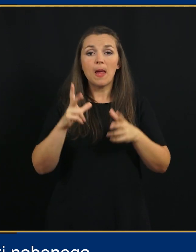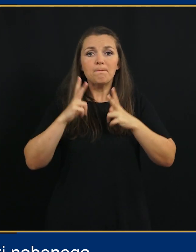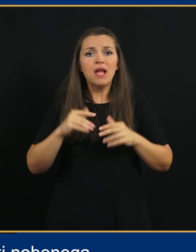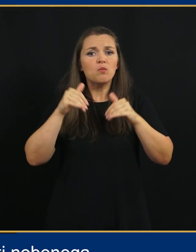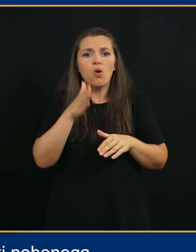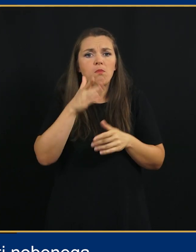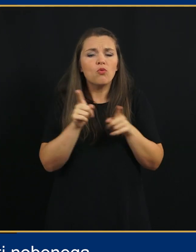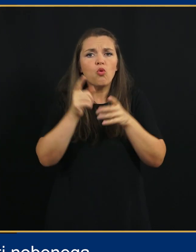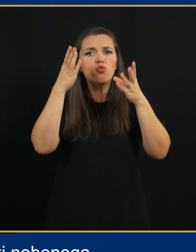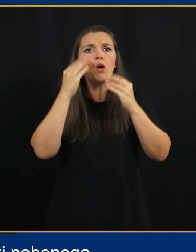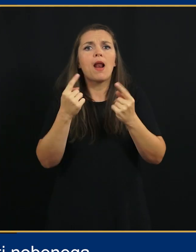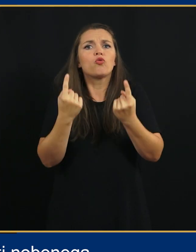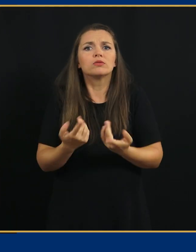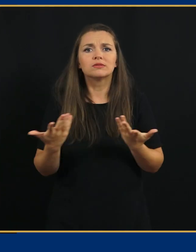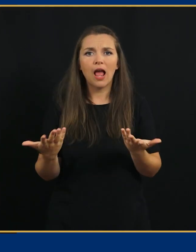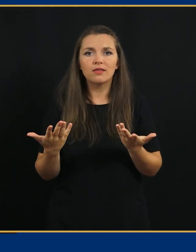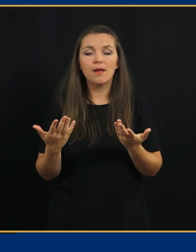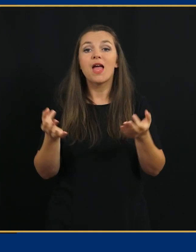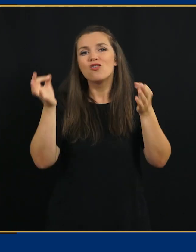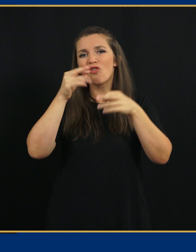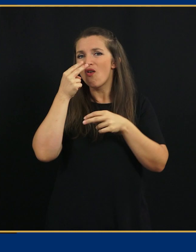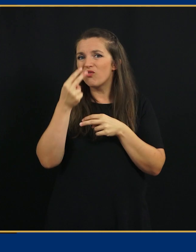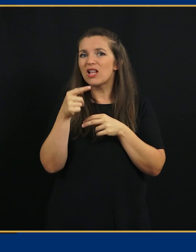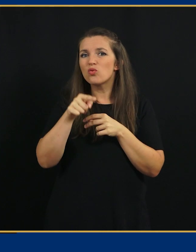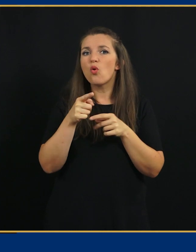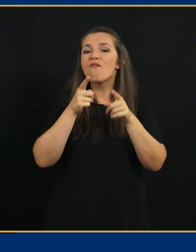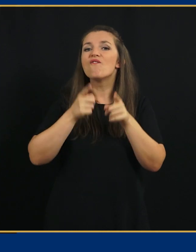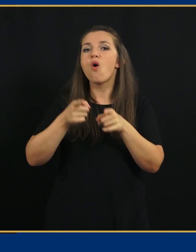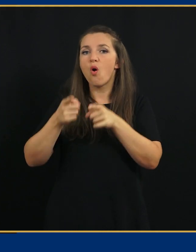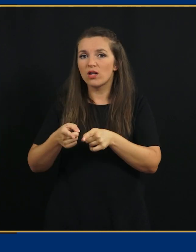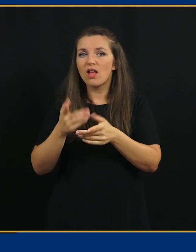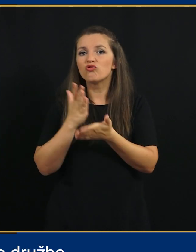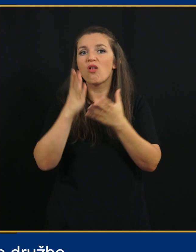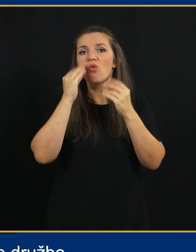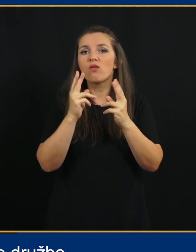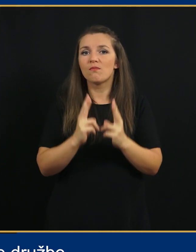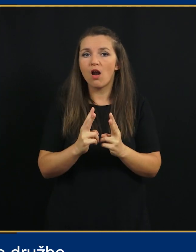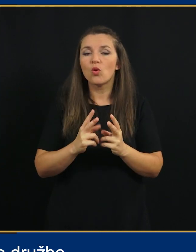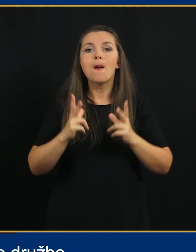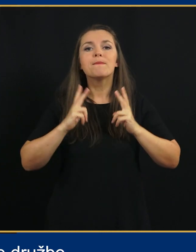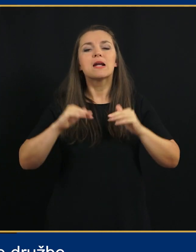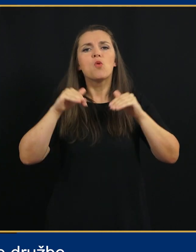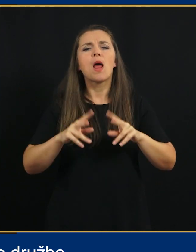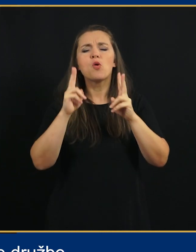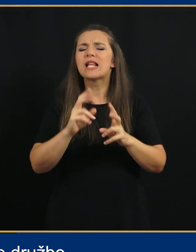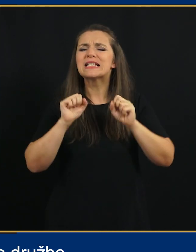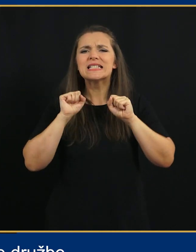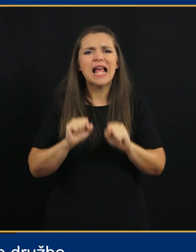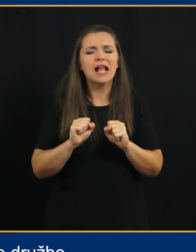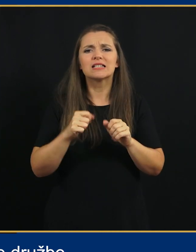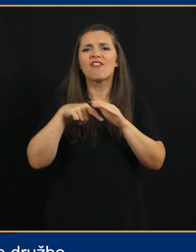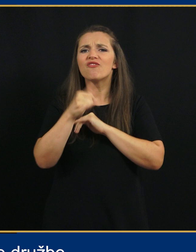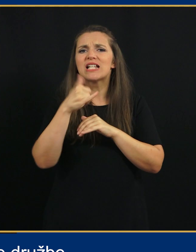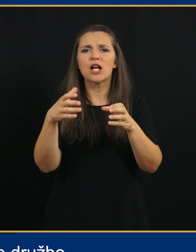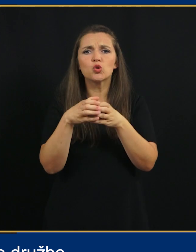bi moral biti normalno stanje. Žal je videti, da so to vojne. Mir mora postati stalnica vsake družbe, ki